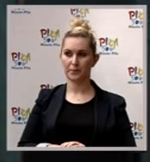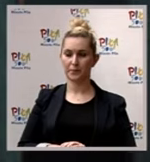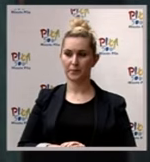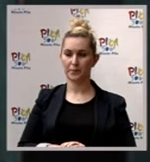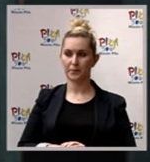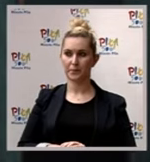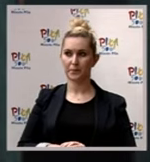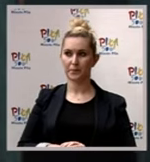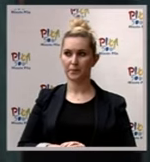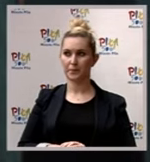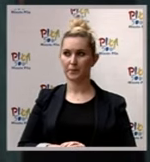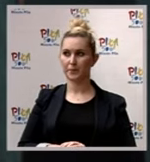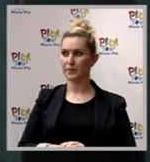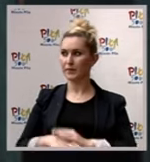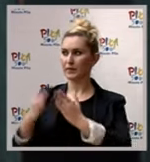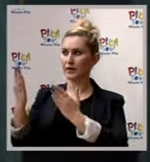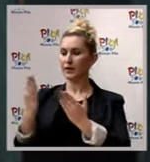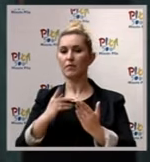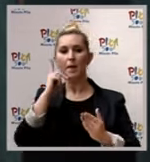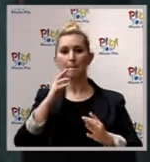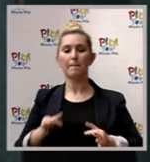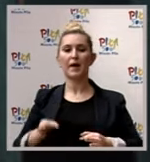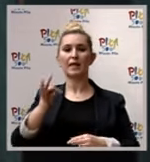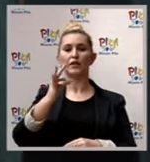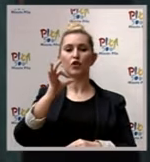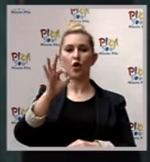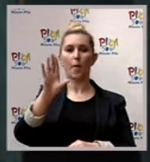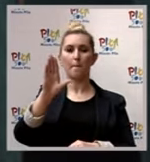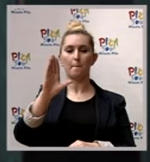Proszę pana radnego Marka Tobołę.